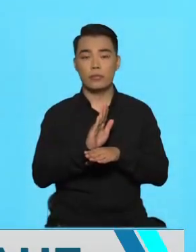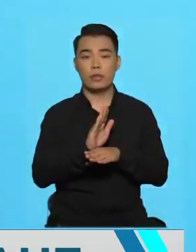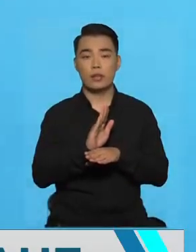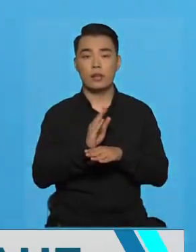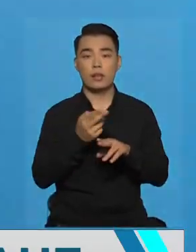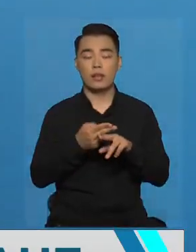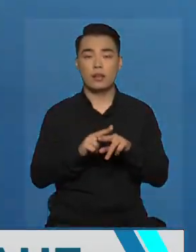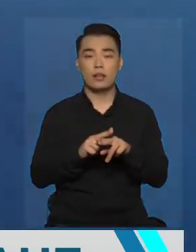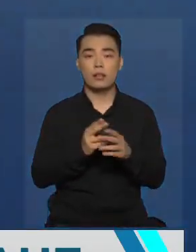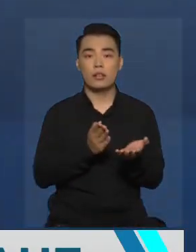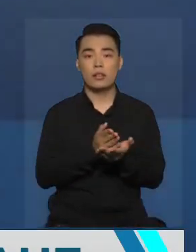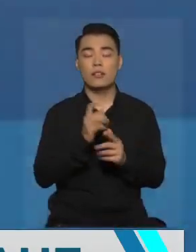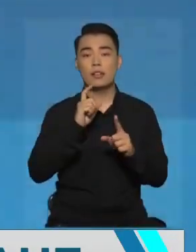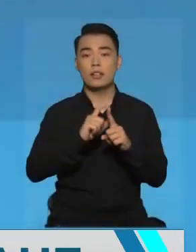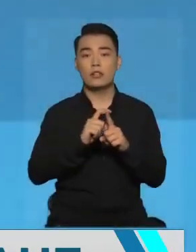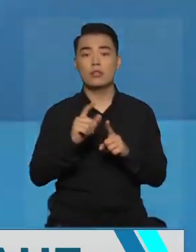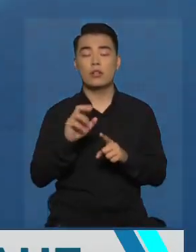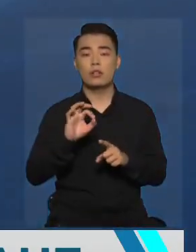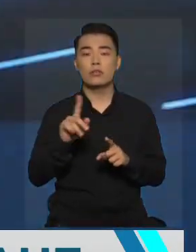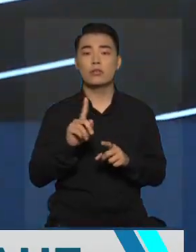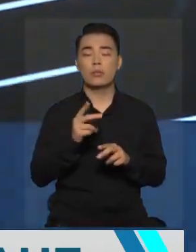иногда звучит речь о том, что